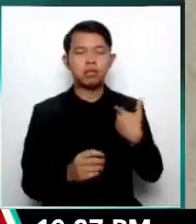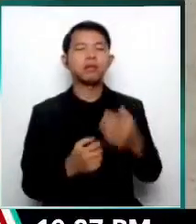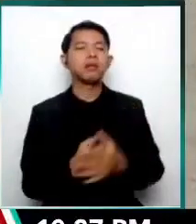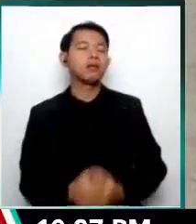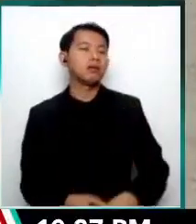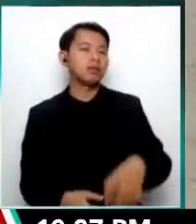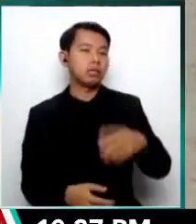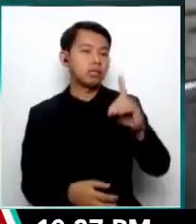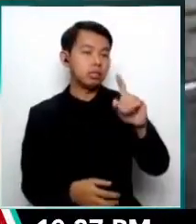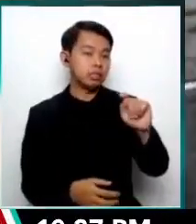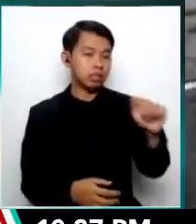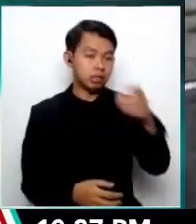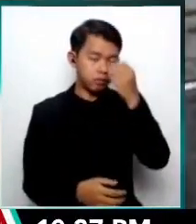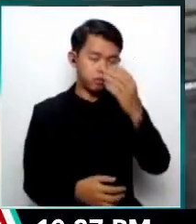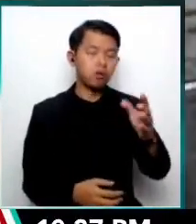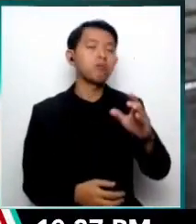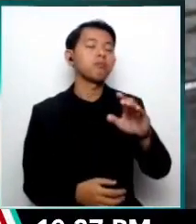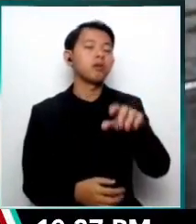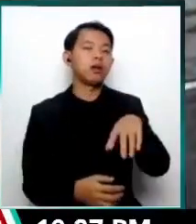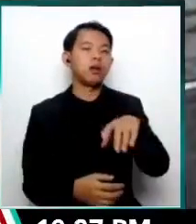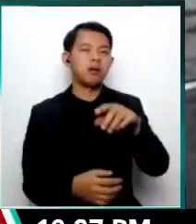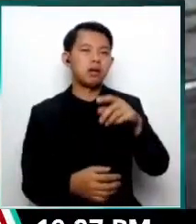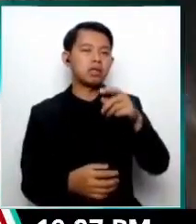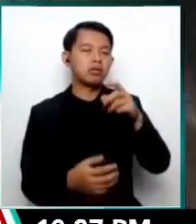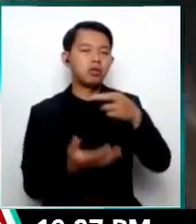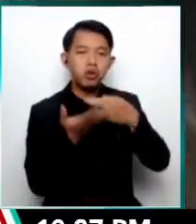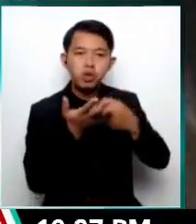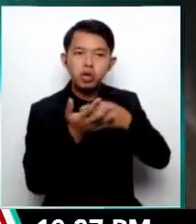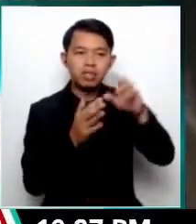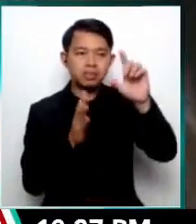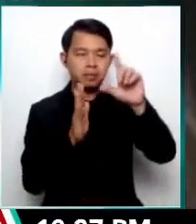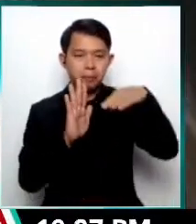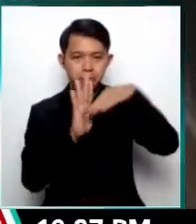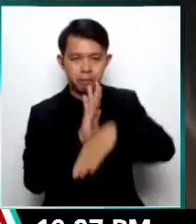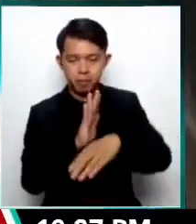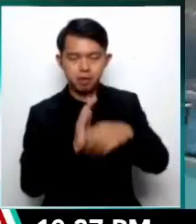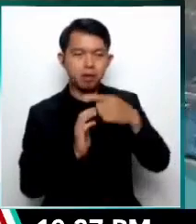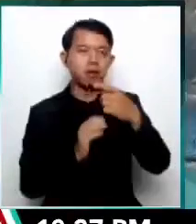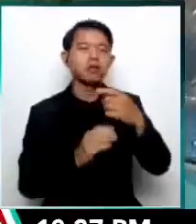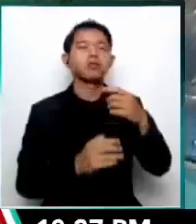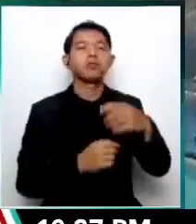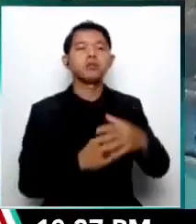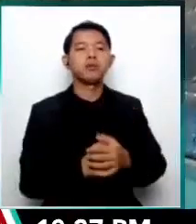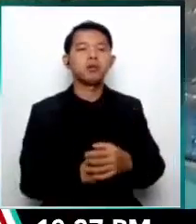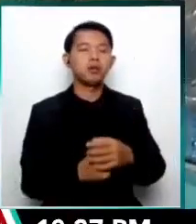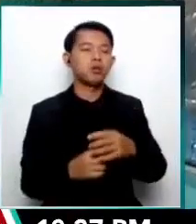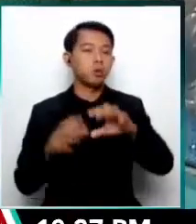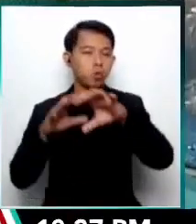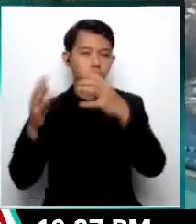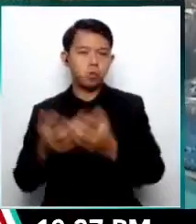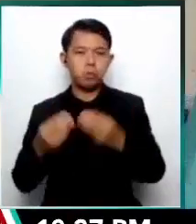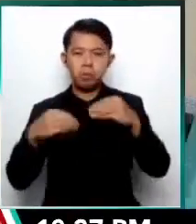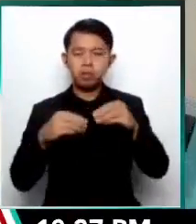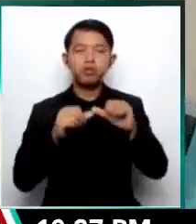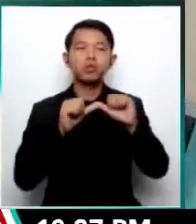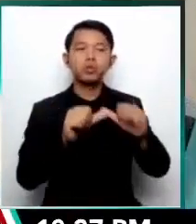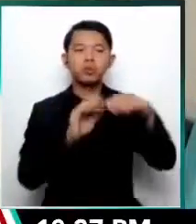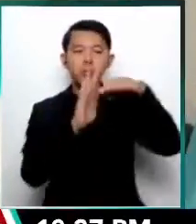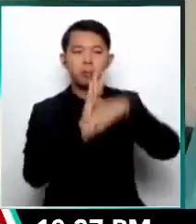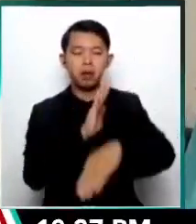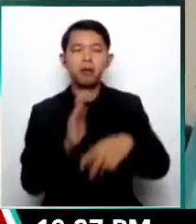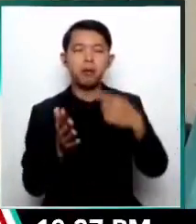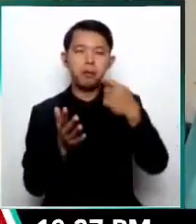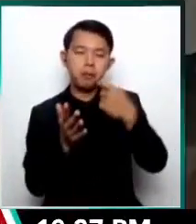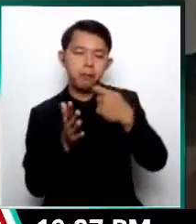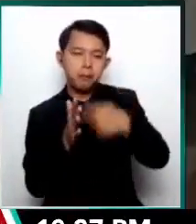sa price cap. Patuloy rin daw na nagmumura ang bigas sa world market, kasabay ng pagdami naman umano ng supply hanggang matapos